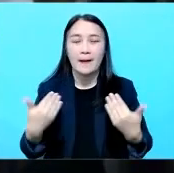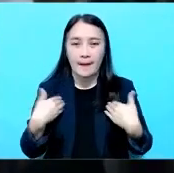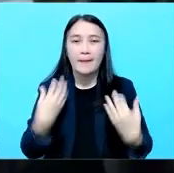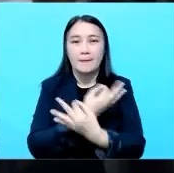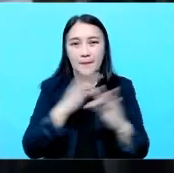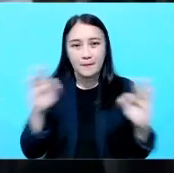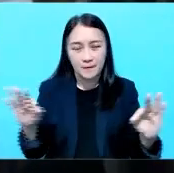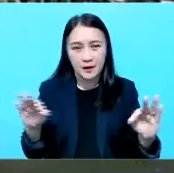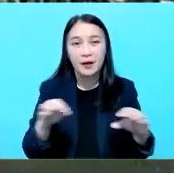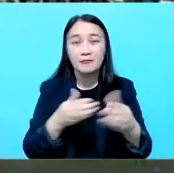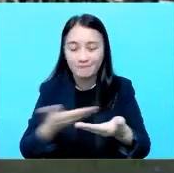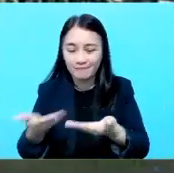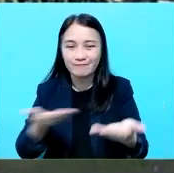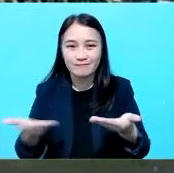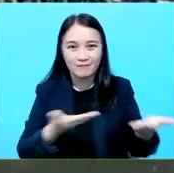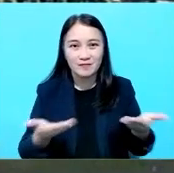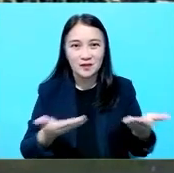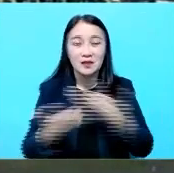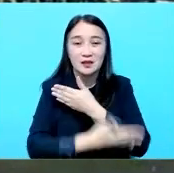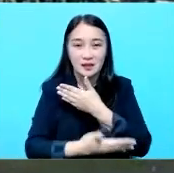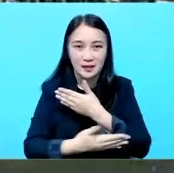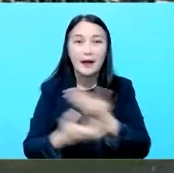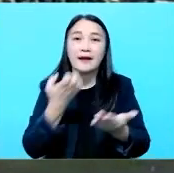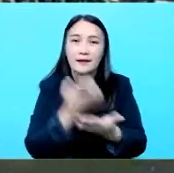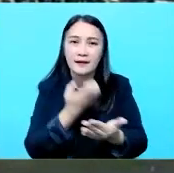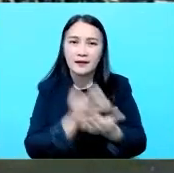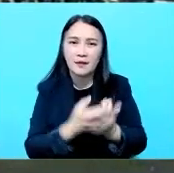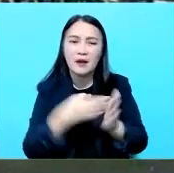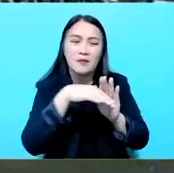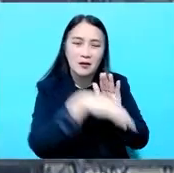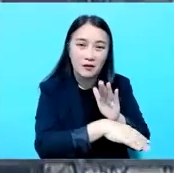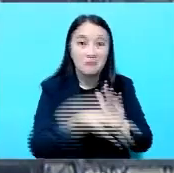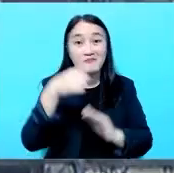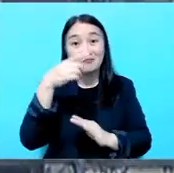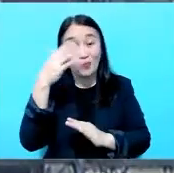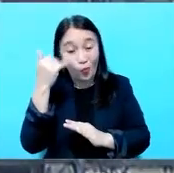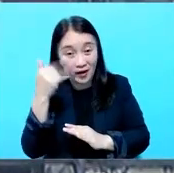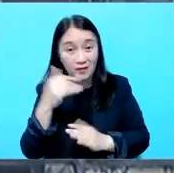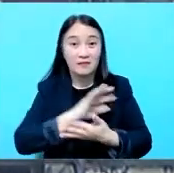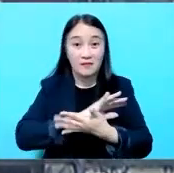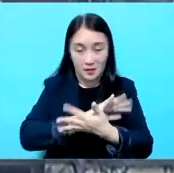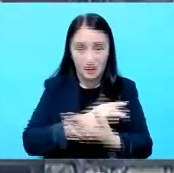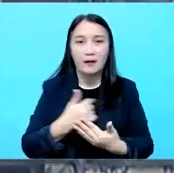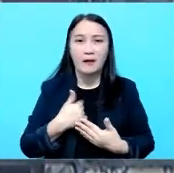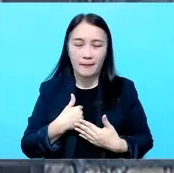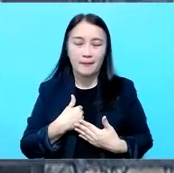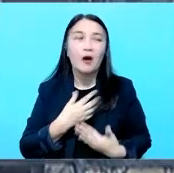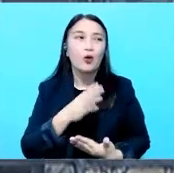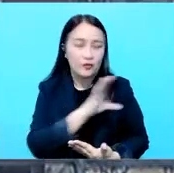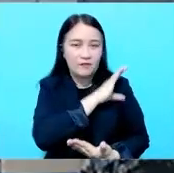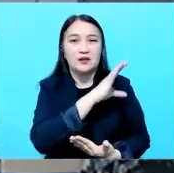para muling pasiglahin ang ekonomiyang pinadapa ng COVID-19 pandemic. Kumpiyansa ang Pangulo na magbibigay daan dito ang